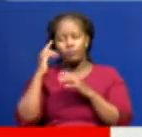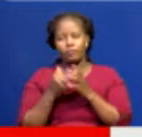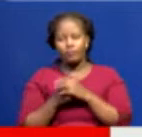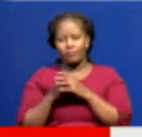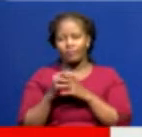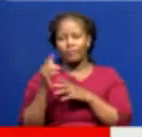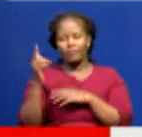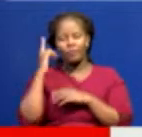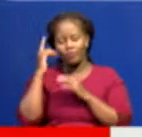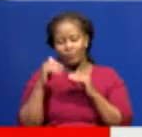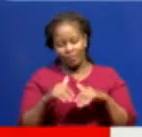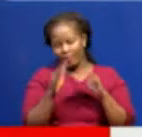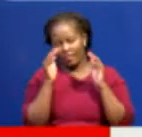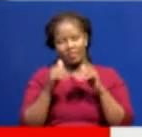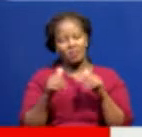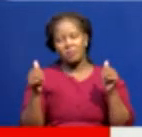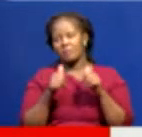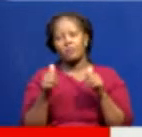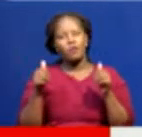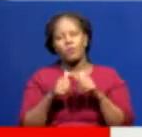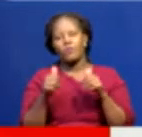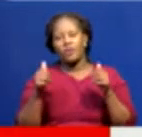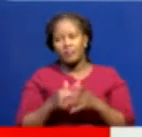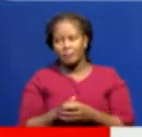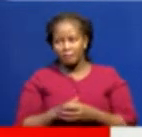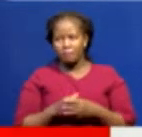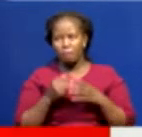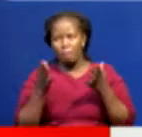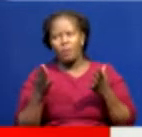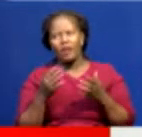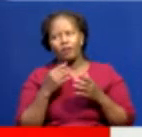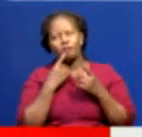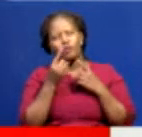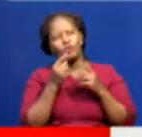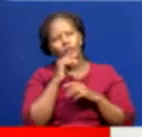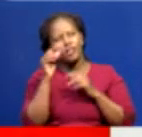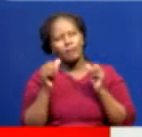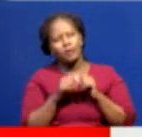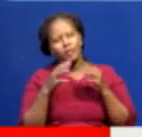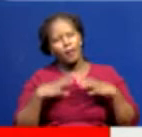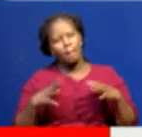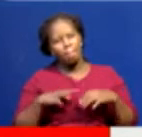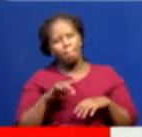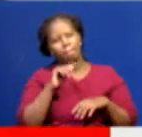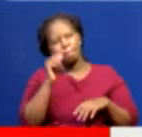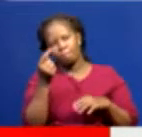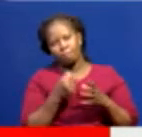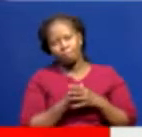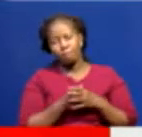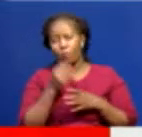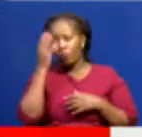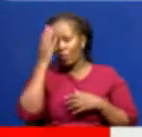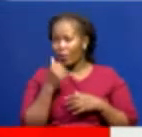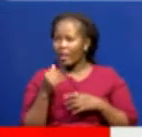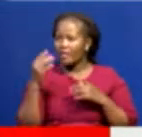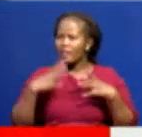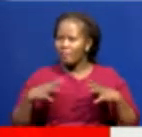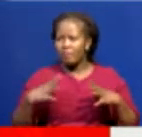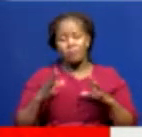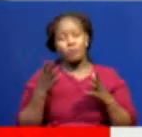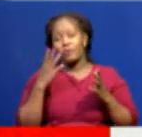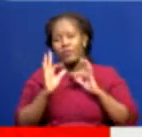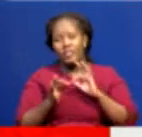wanafuatilia, hawajaribu sheria polisi. Zungumza na Wakenya tunapotamatisha, ndio manake watajitokeza.